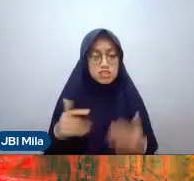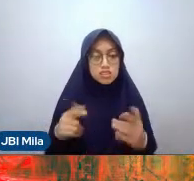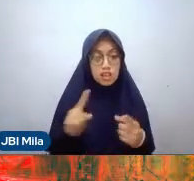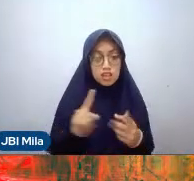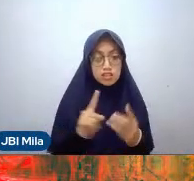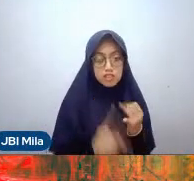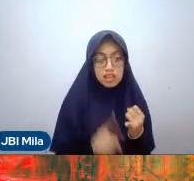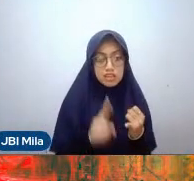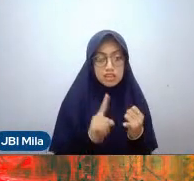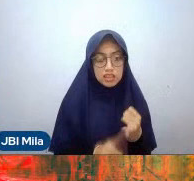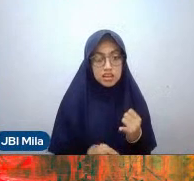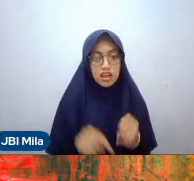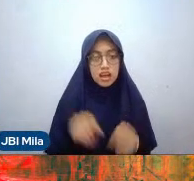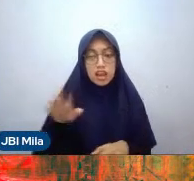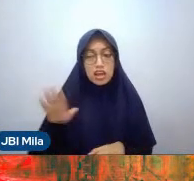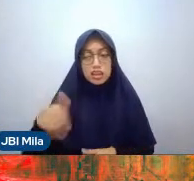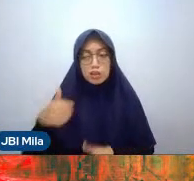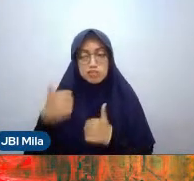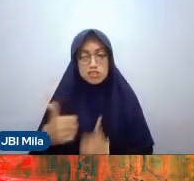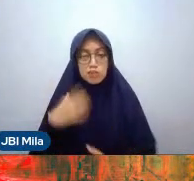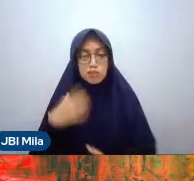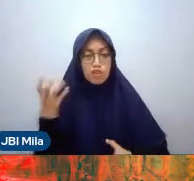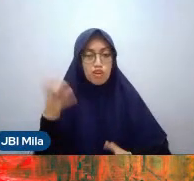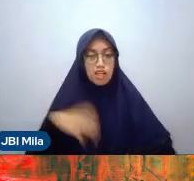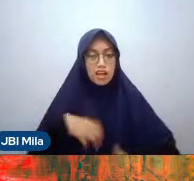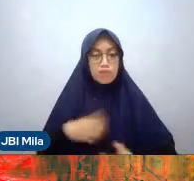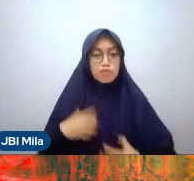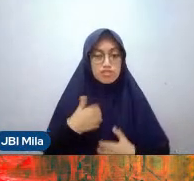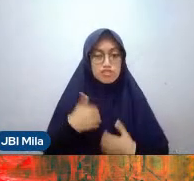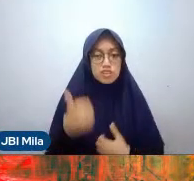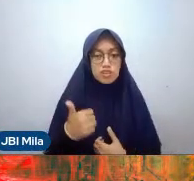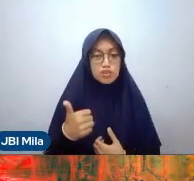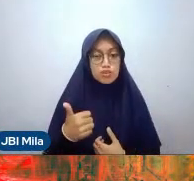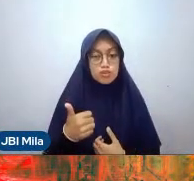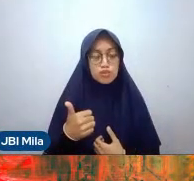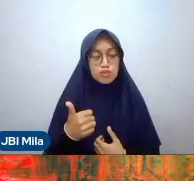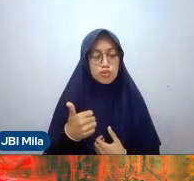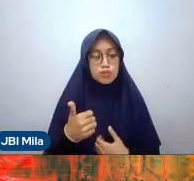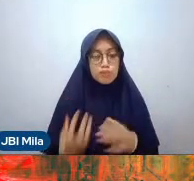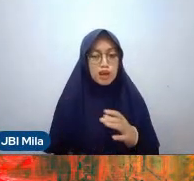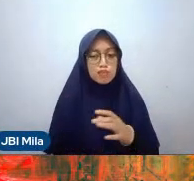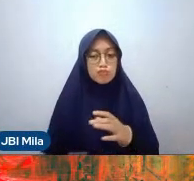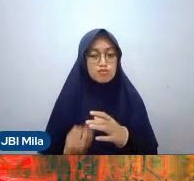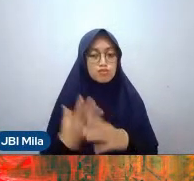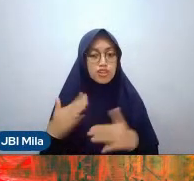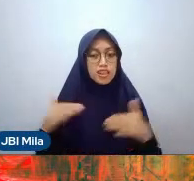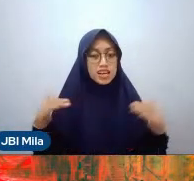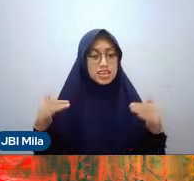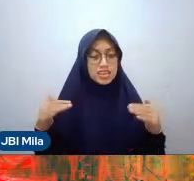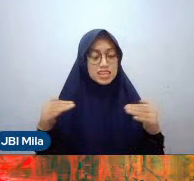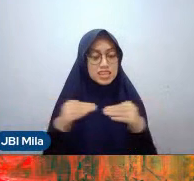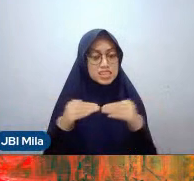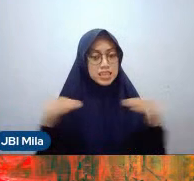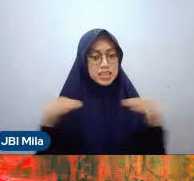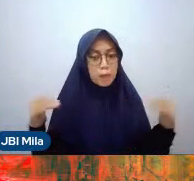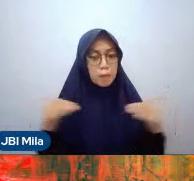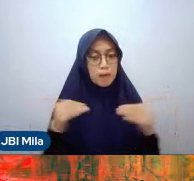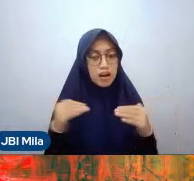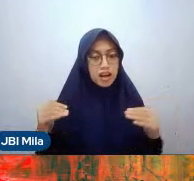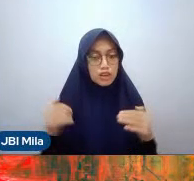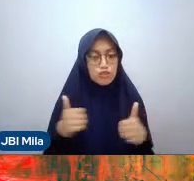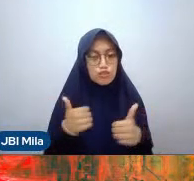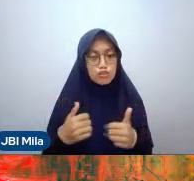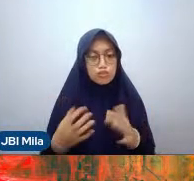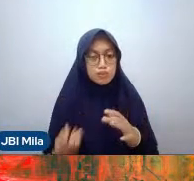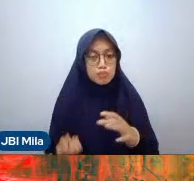mampu mengendalikan emosinya itu akan tercipta keseimbangan dalam dirinya sehingga dapat membantu dia untuk